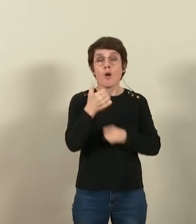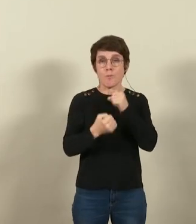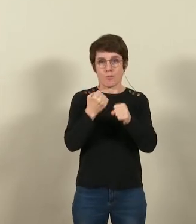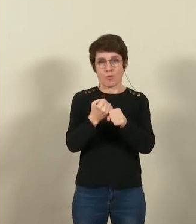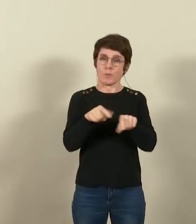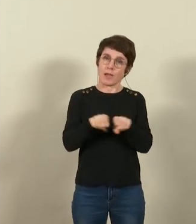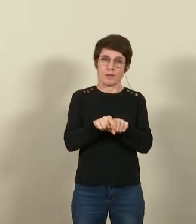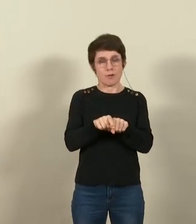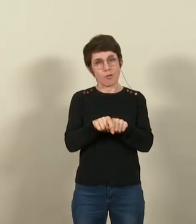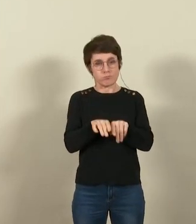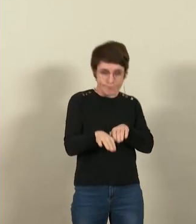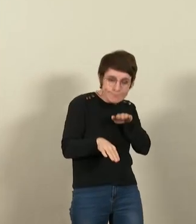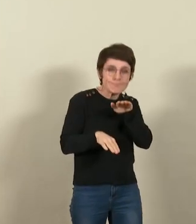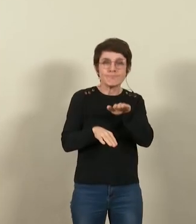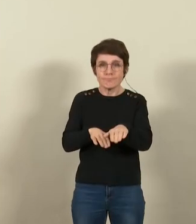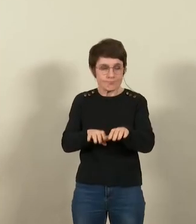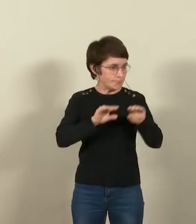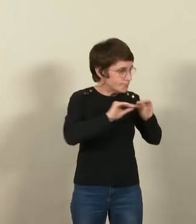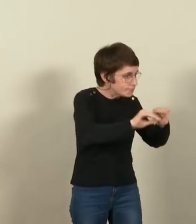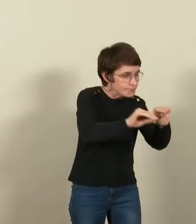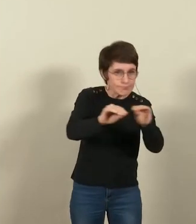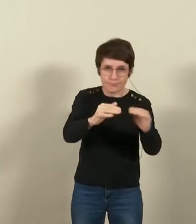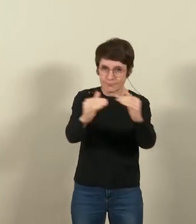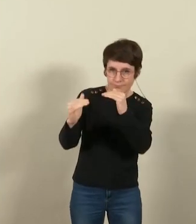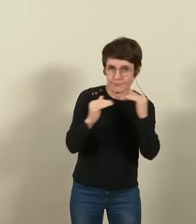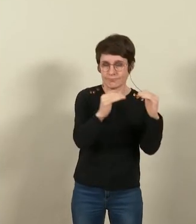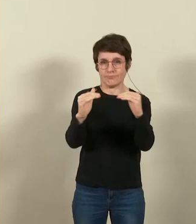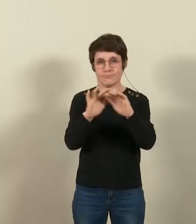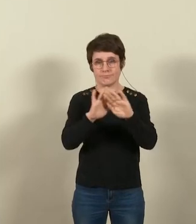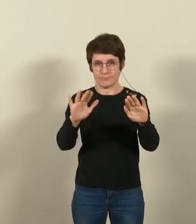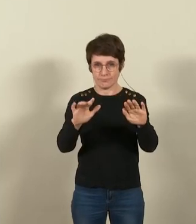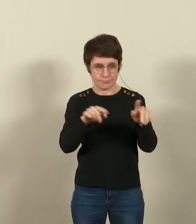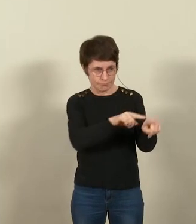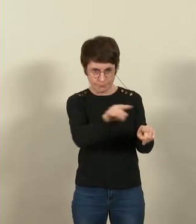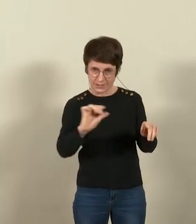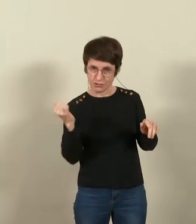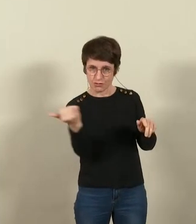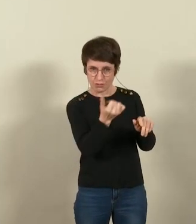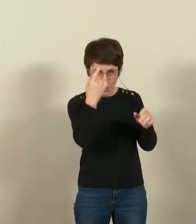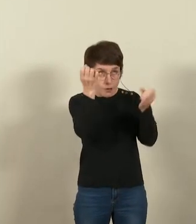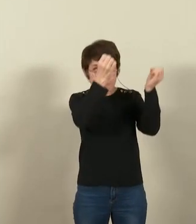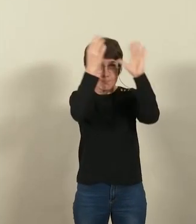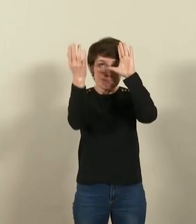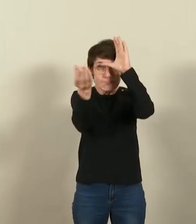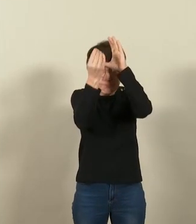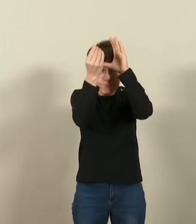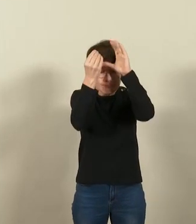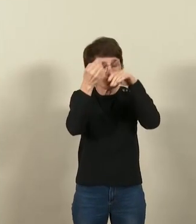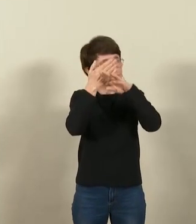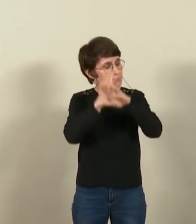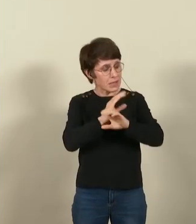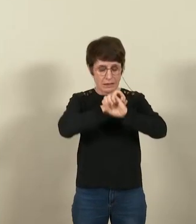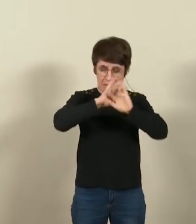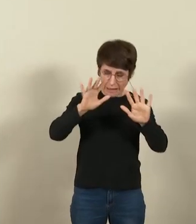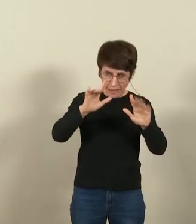point important et à mettre tout le monde vraiment sur le même pied d'égalité sur cette questionl afin que chacun et chacune puisse savoir exactement de quoi on parle vers